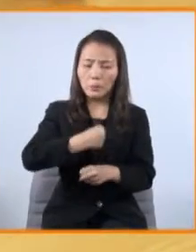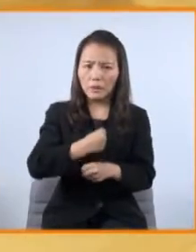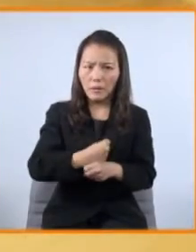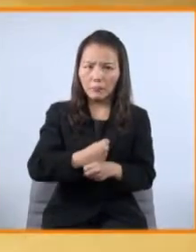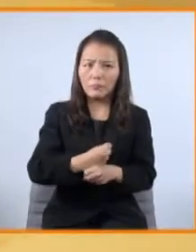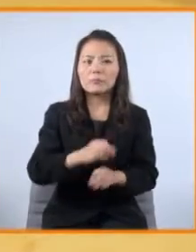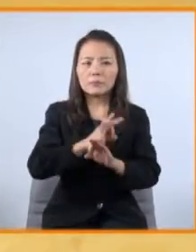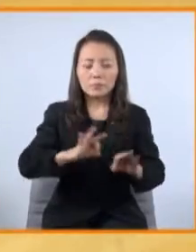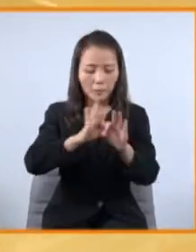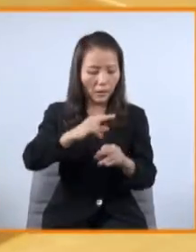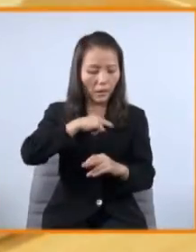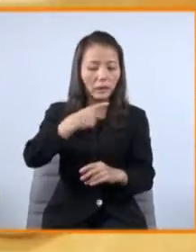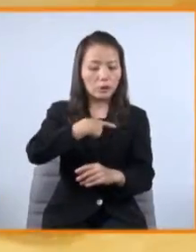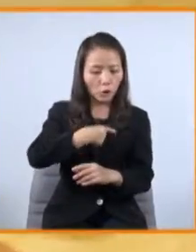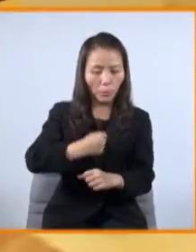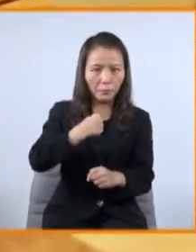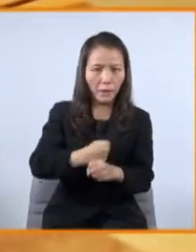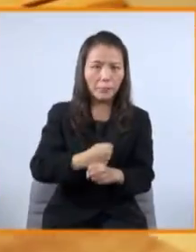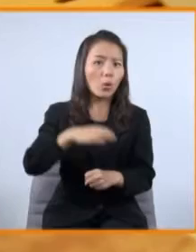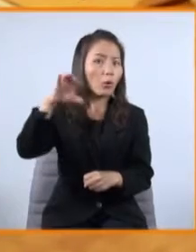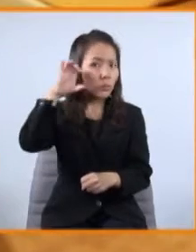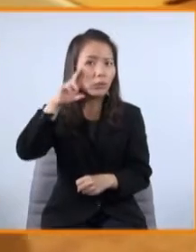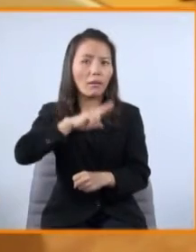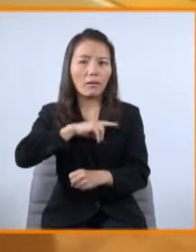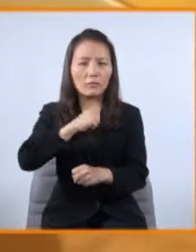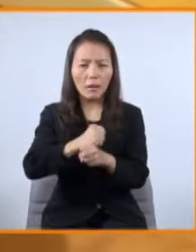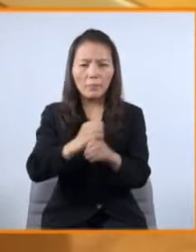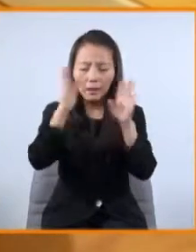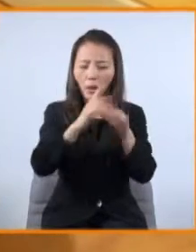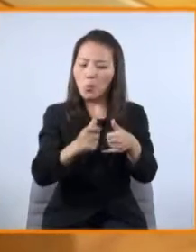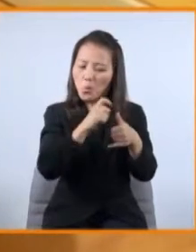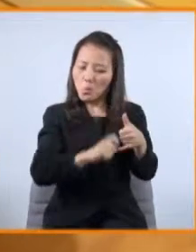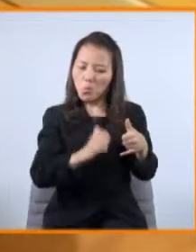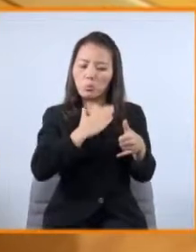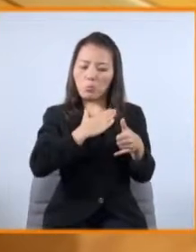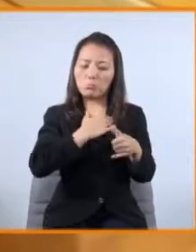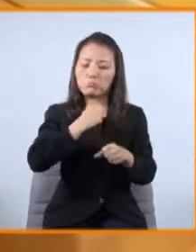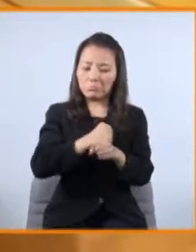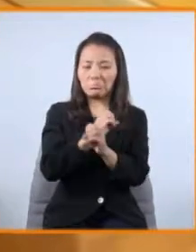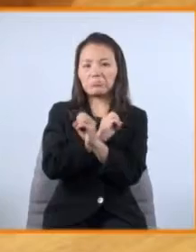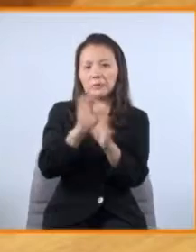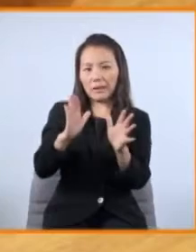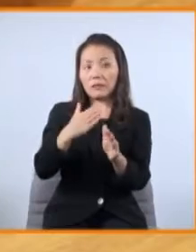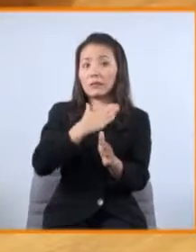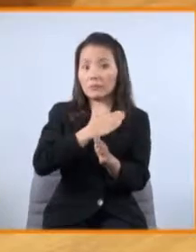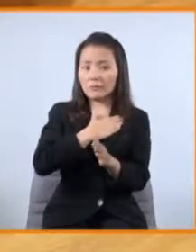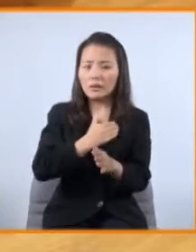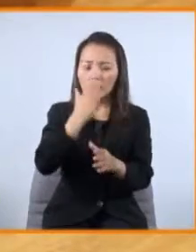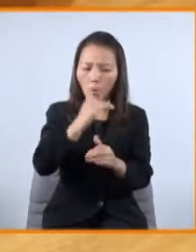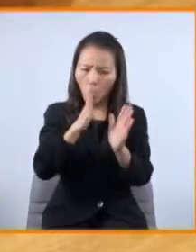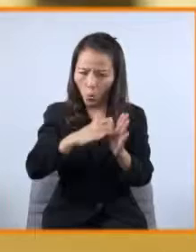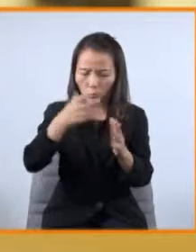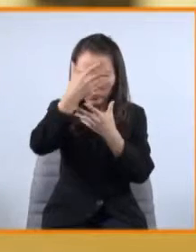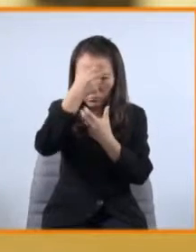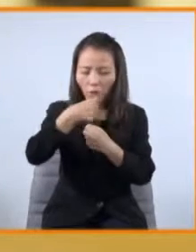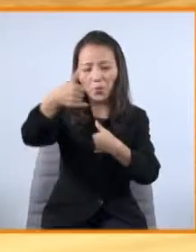สิ่งที่เราเชื่อครับมันก็ออกมาในมุมที่มันเป็นบุคลิกภาพที่ชัดเจนในแบบของมันแล้วคนก็เลยให้ความสน